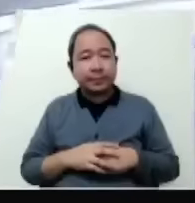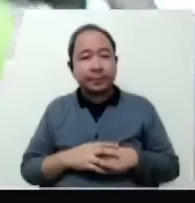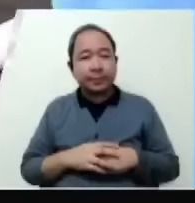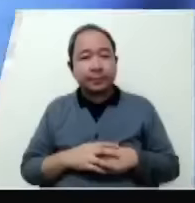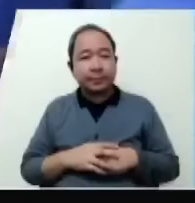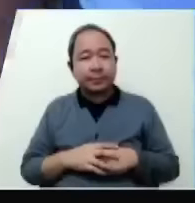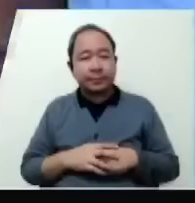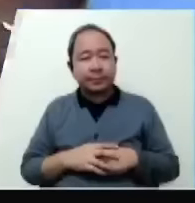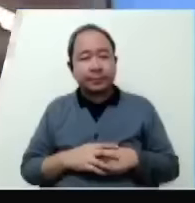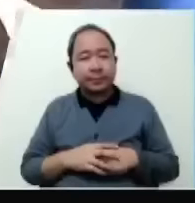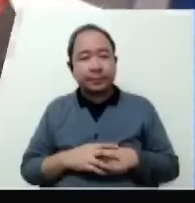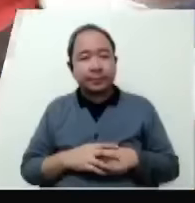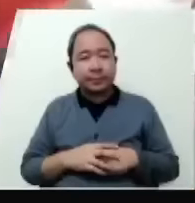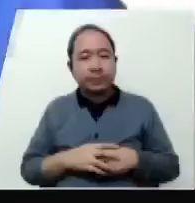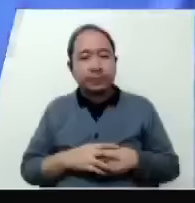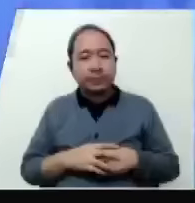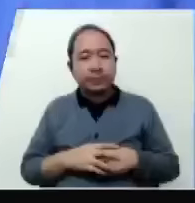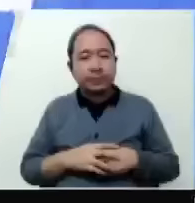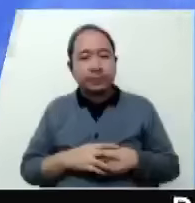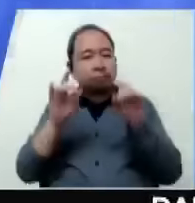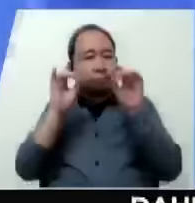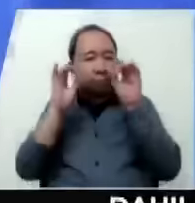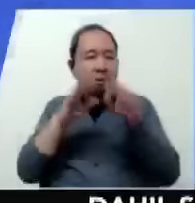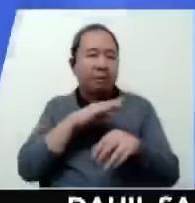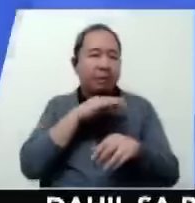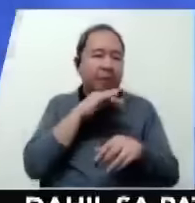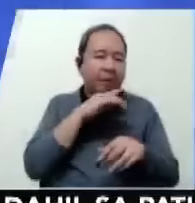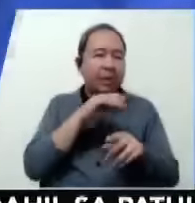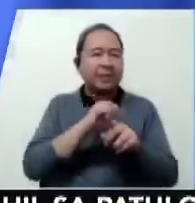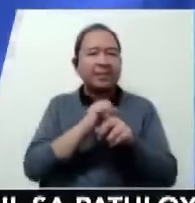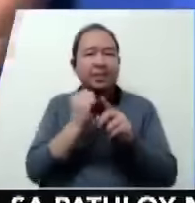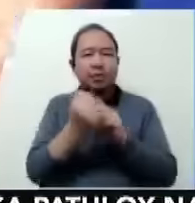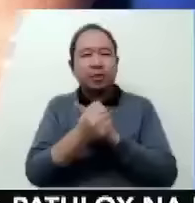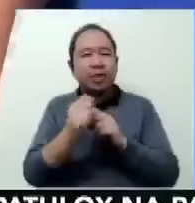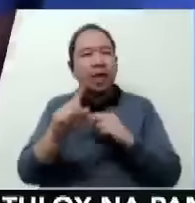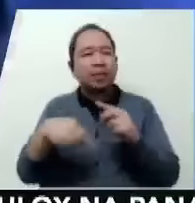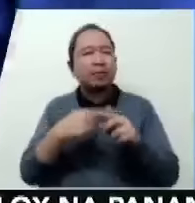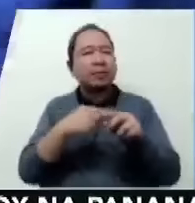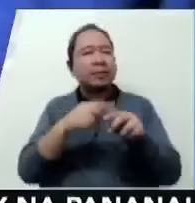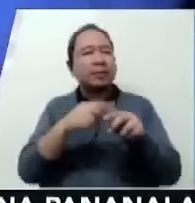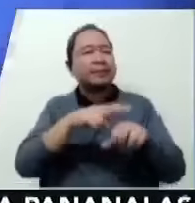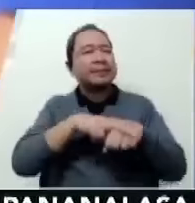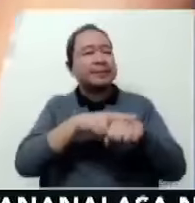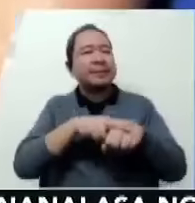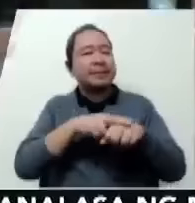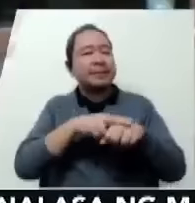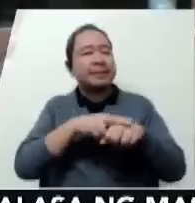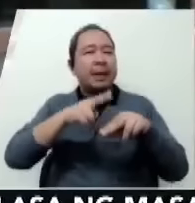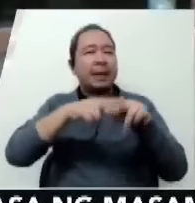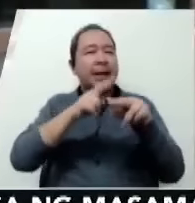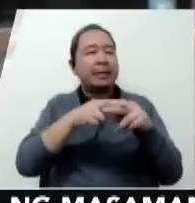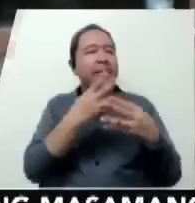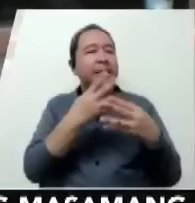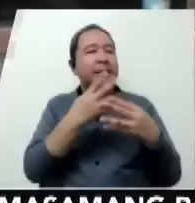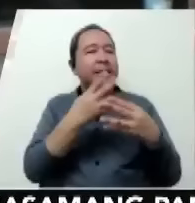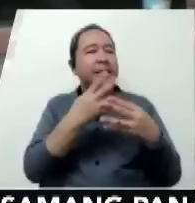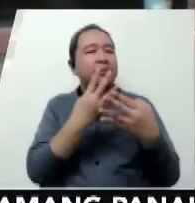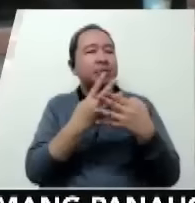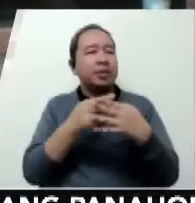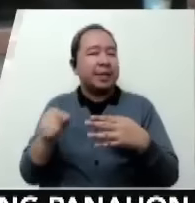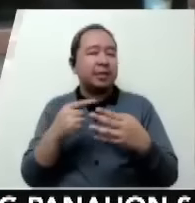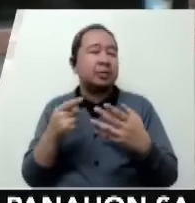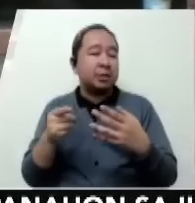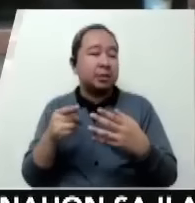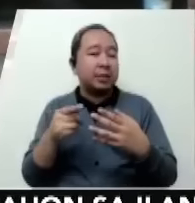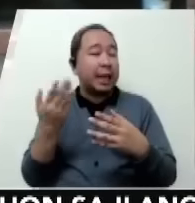Ang kalunos-unos na sitwasyon kaugnay ng mga naipong labi ng mga nasawing inmate ng bilibid noong pandemya na natuklasang